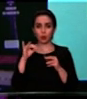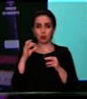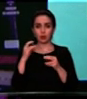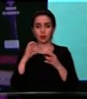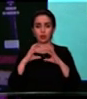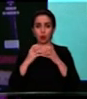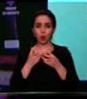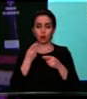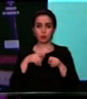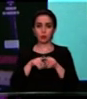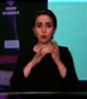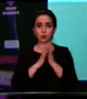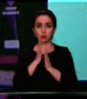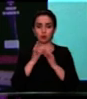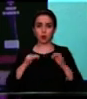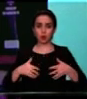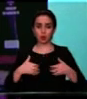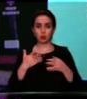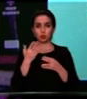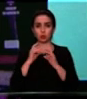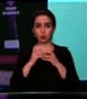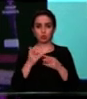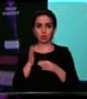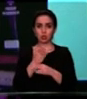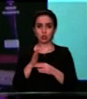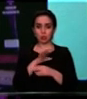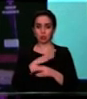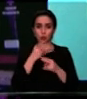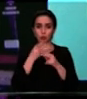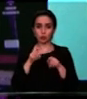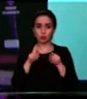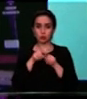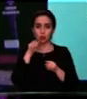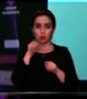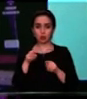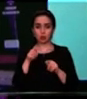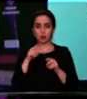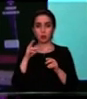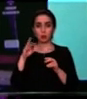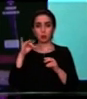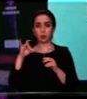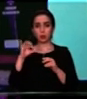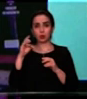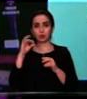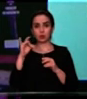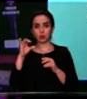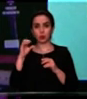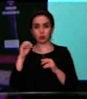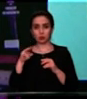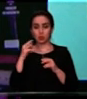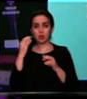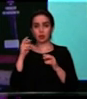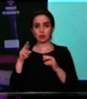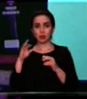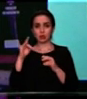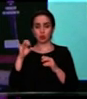olam o'simliklar va hayvonot dunyosiga ajraldi. Dastlabki fotosintezlovchi organizmlar prokaryotlar, ya'ni